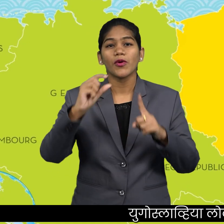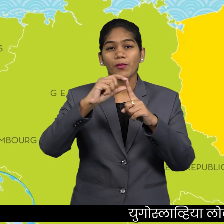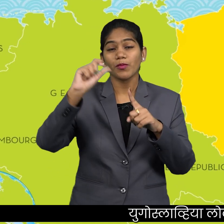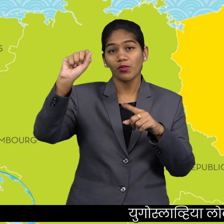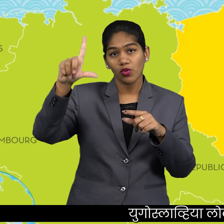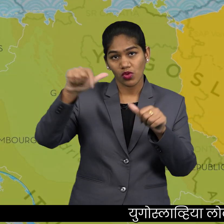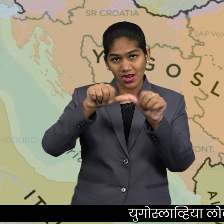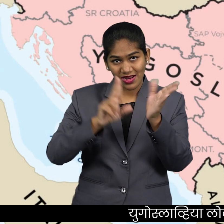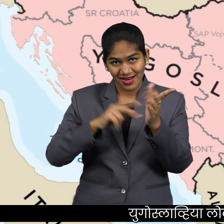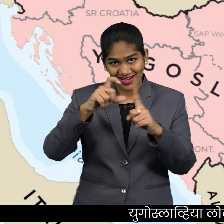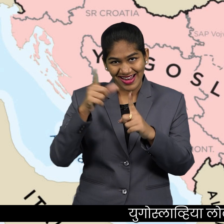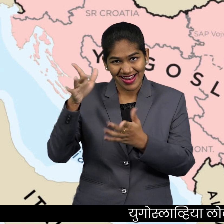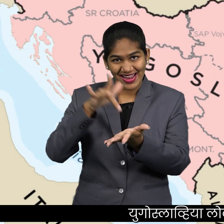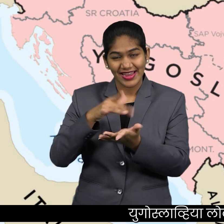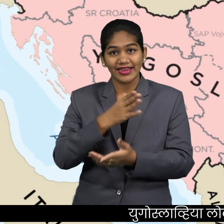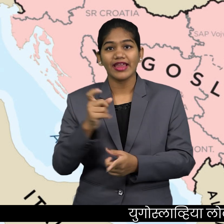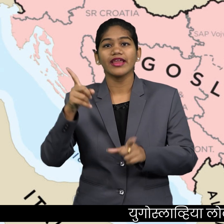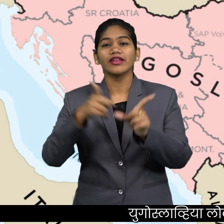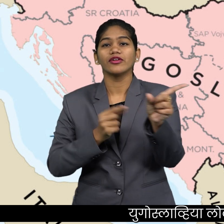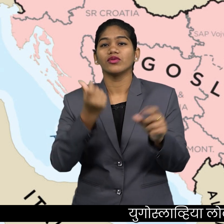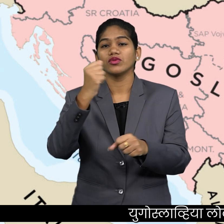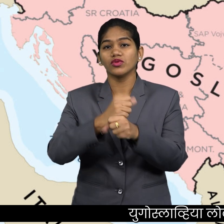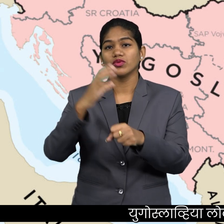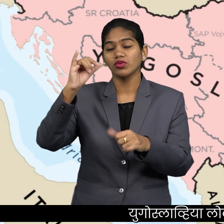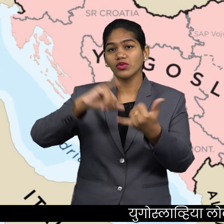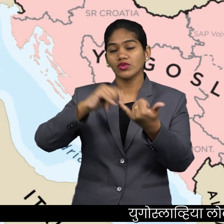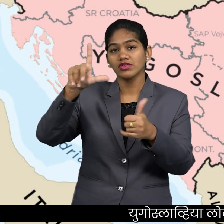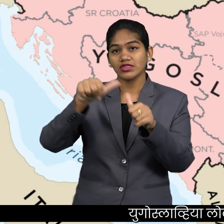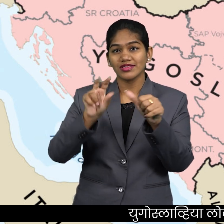युगोस्लाव्हिया लोकसंख्येचे लक्षणीय नुकसान.